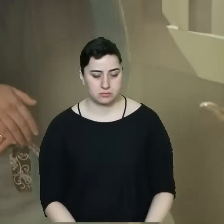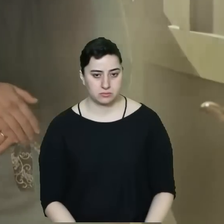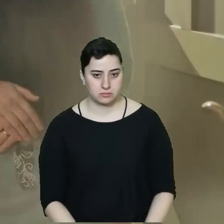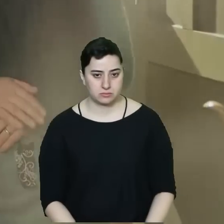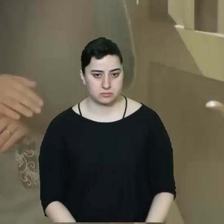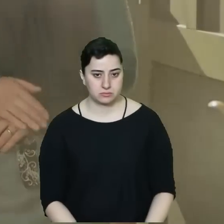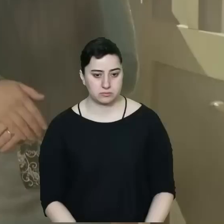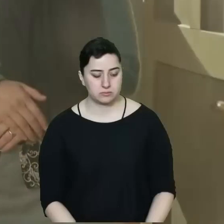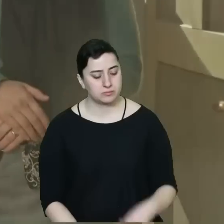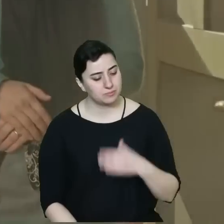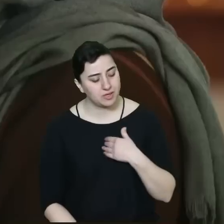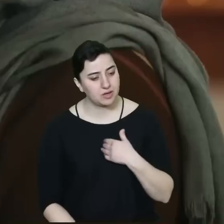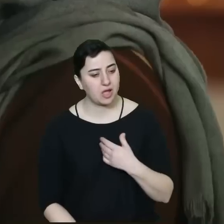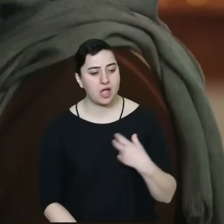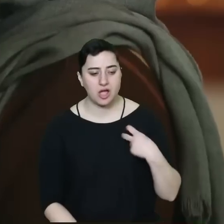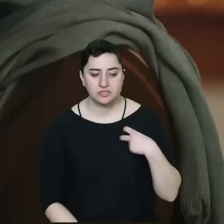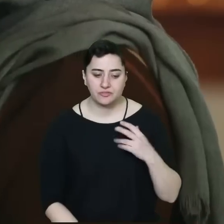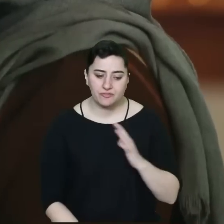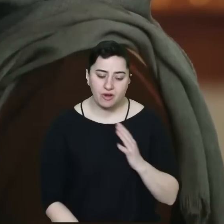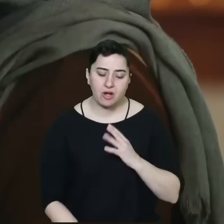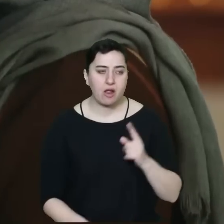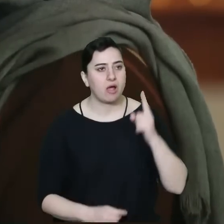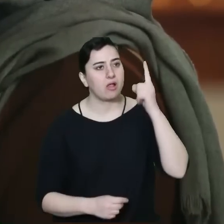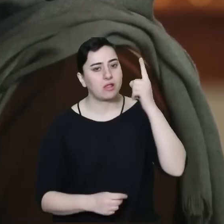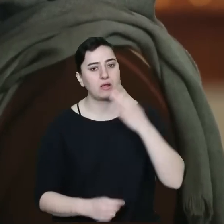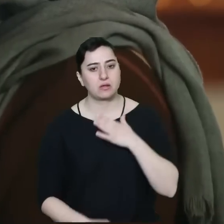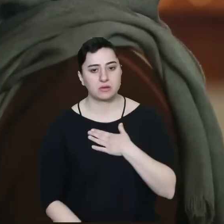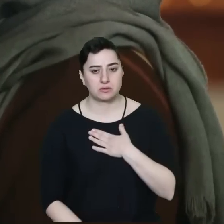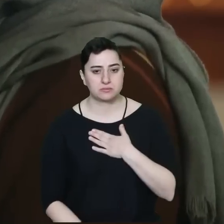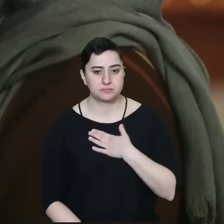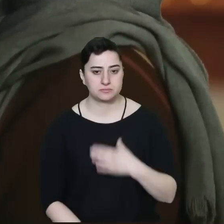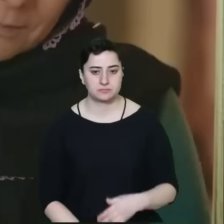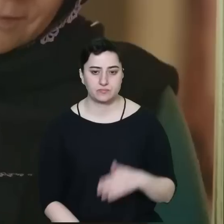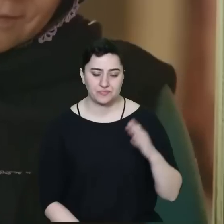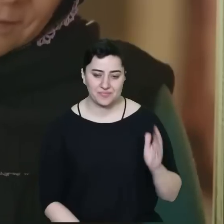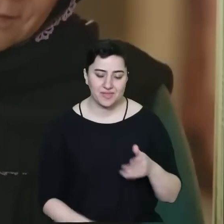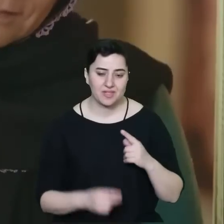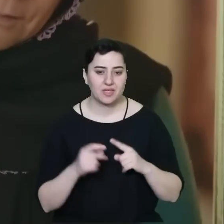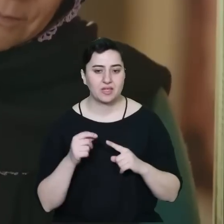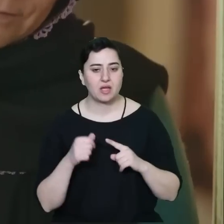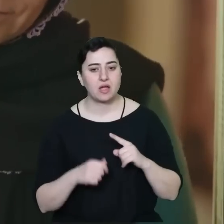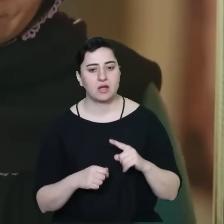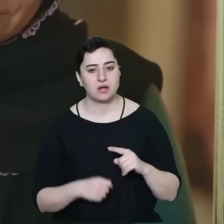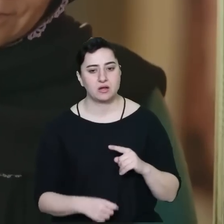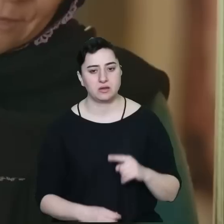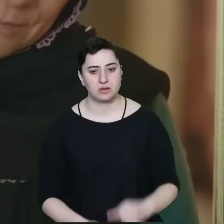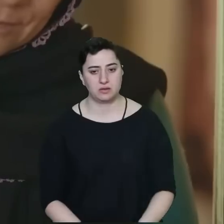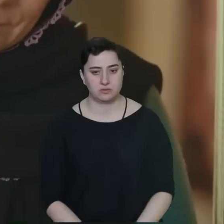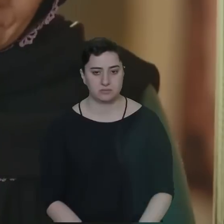karnında, boyun bükerek dinliyor. Aşkın var Allah. La ilahe